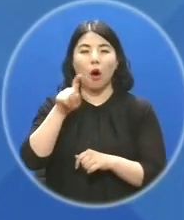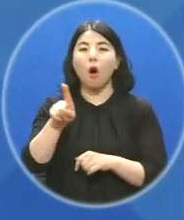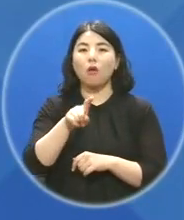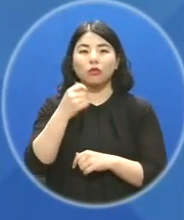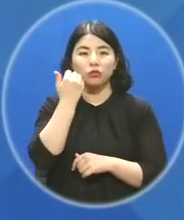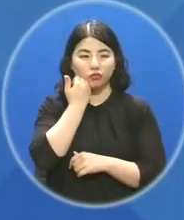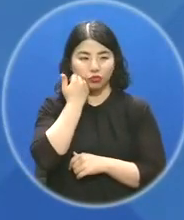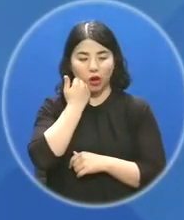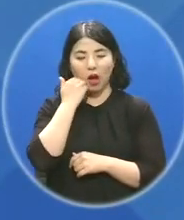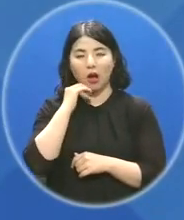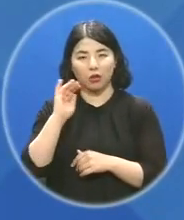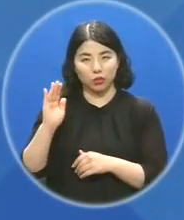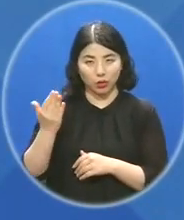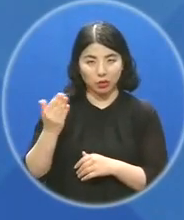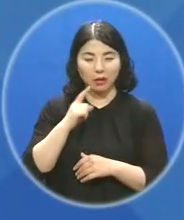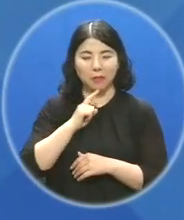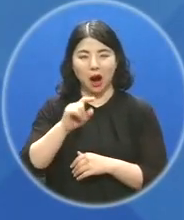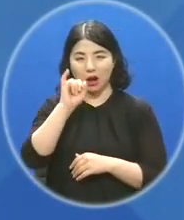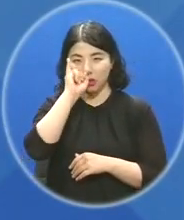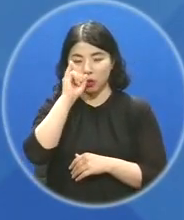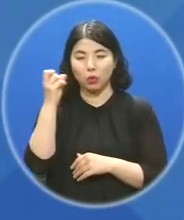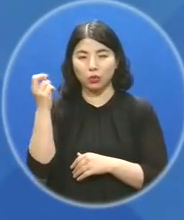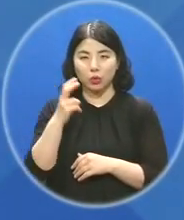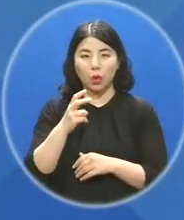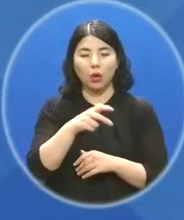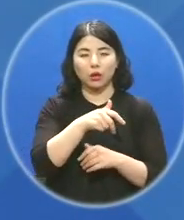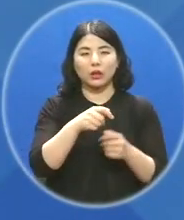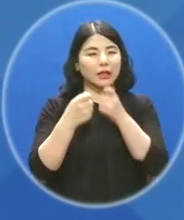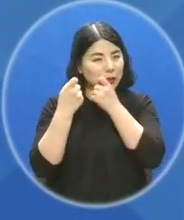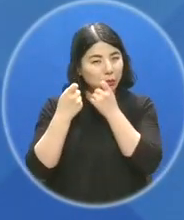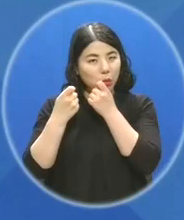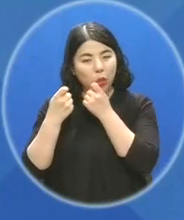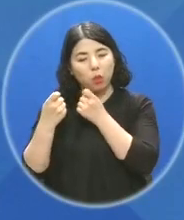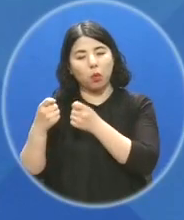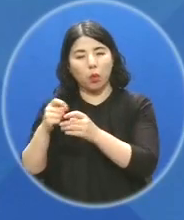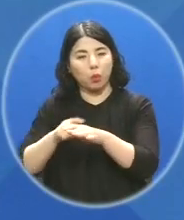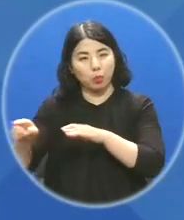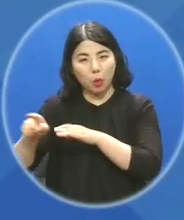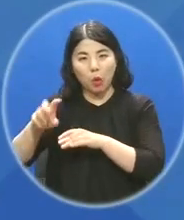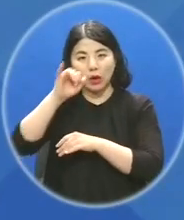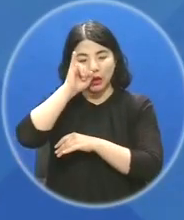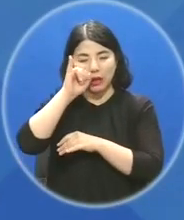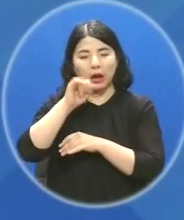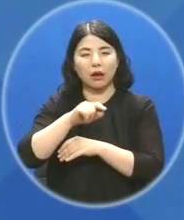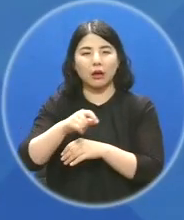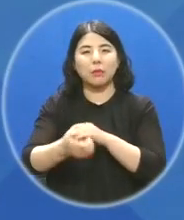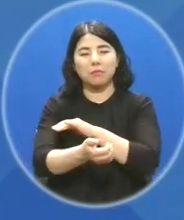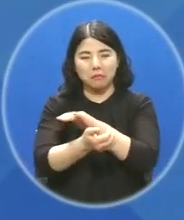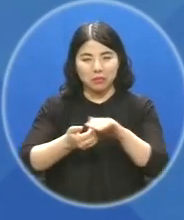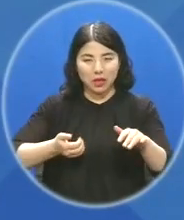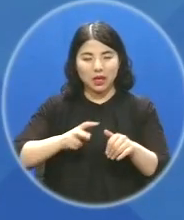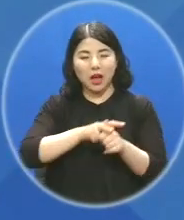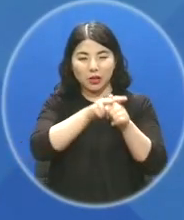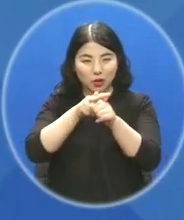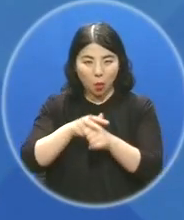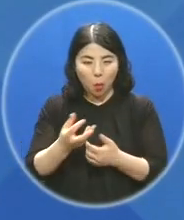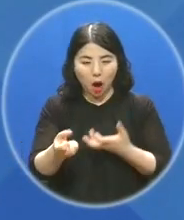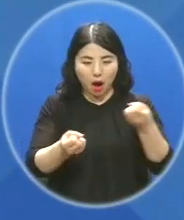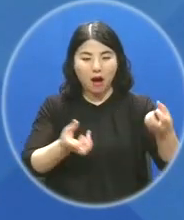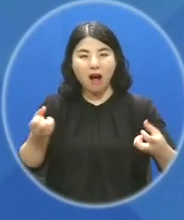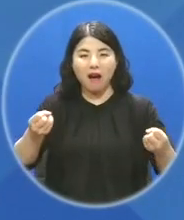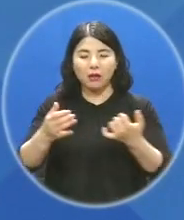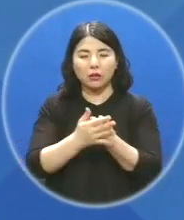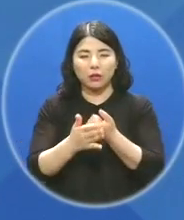대륙에서 또 어떤 진보, 보수 뭐 이런 분들이 됐으면 좋겠다 이런 것들이 좀 사전에 그런 정보들을 갖고 있기